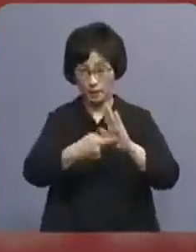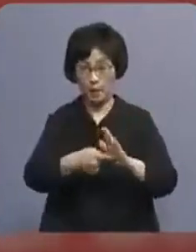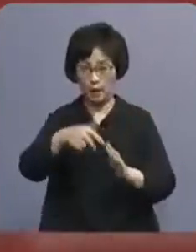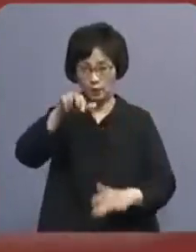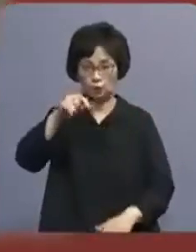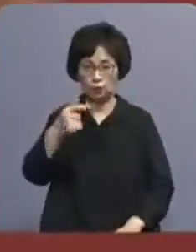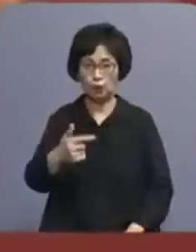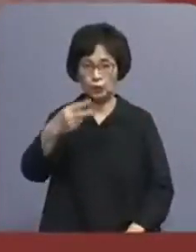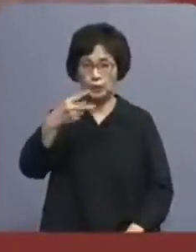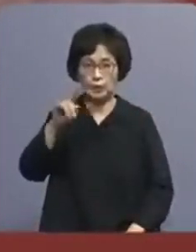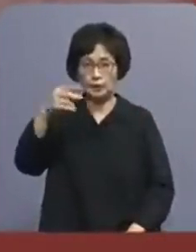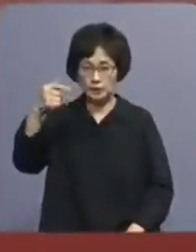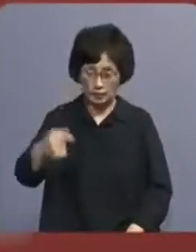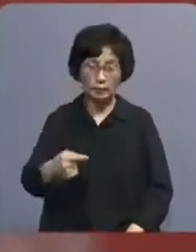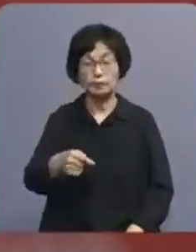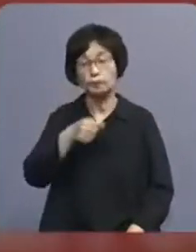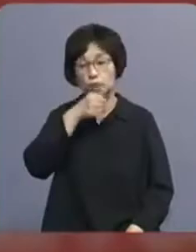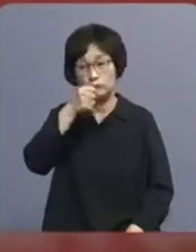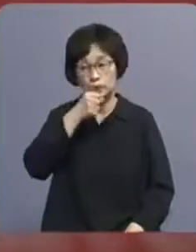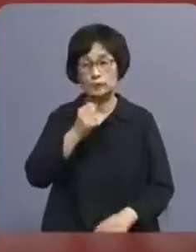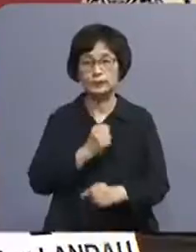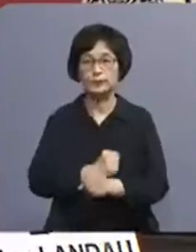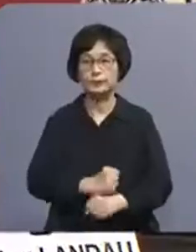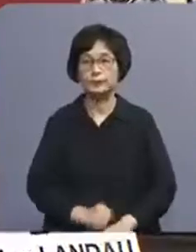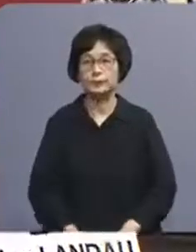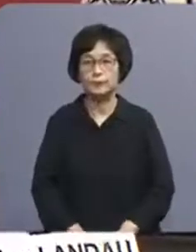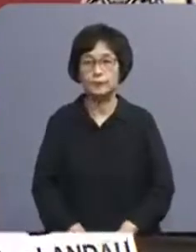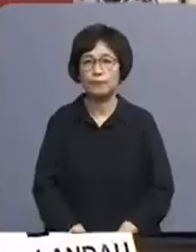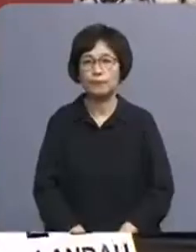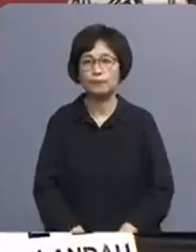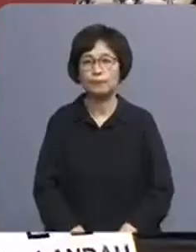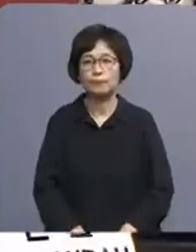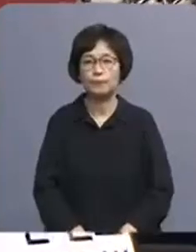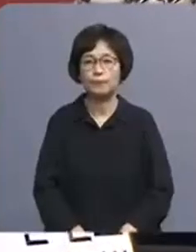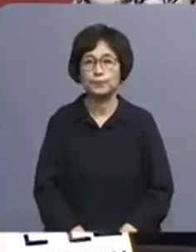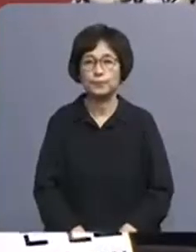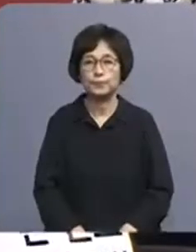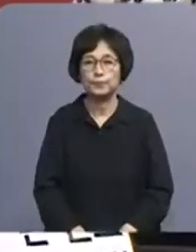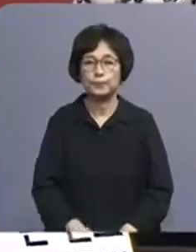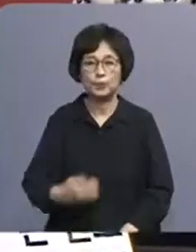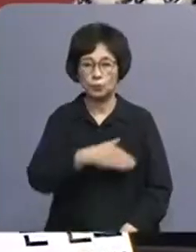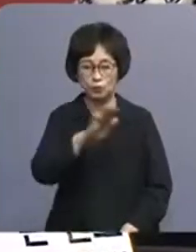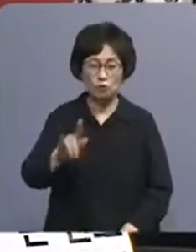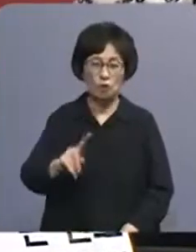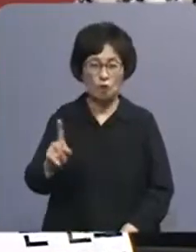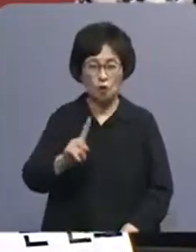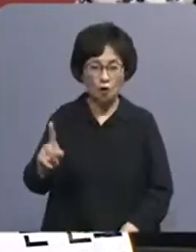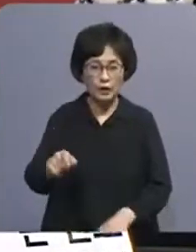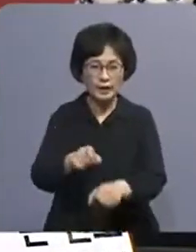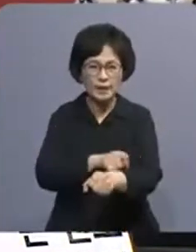랜도 프로듀서가 기자회견을 했습니다. You know, we chose Beth because